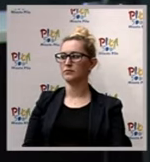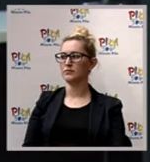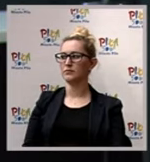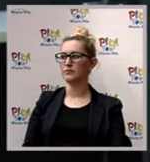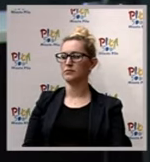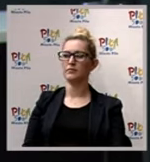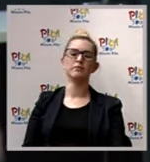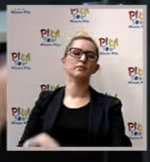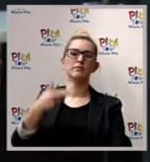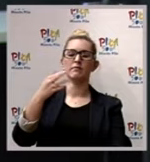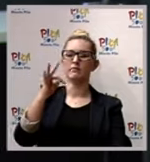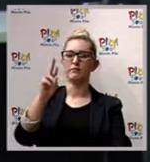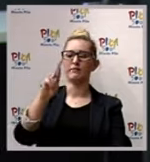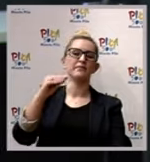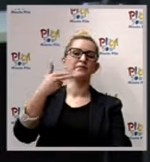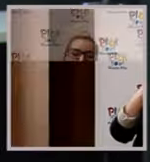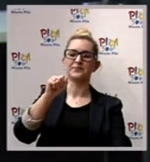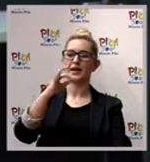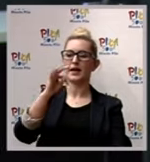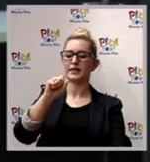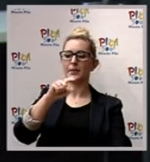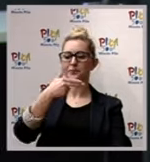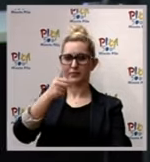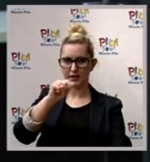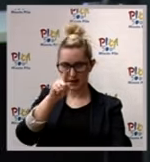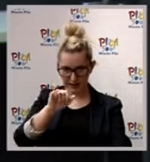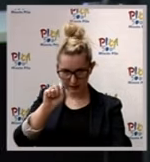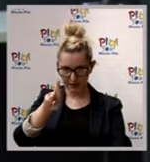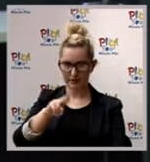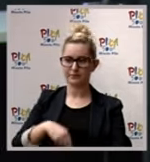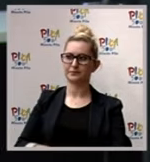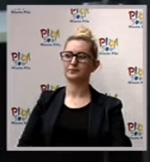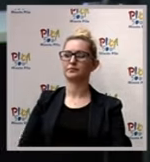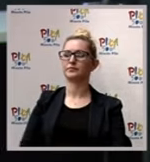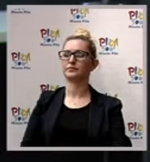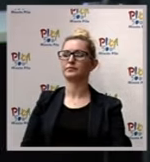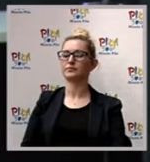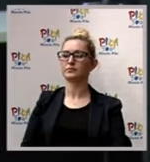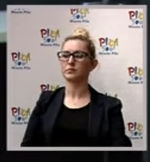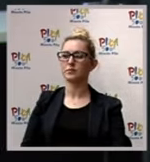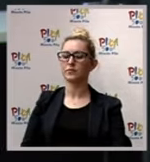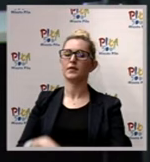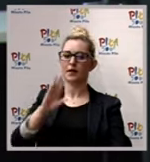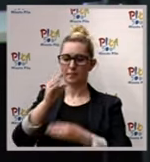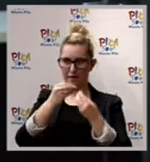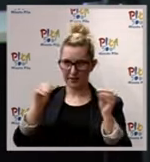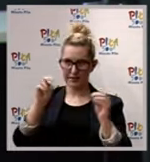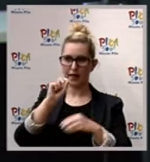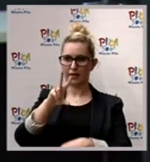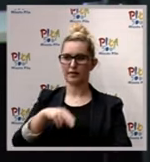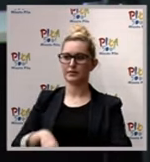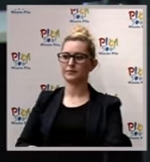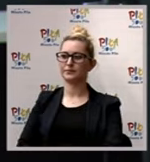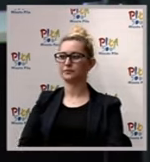Nazar. Komisja skrutacyjna stwierdza, że kandydatka Renata Nazar uzyskała więcej głosów za wyborem